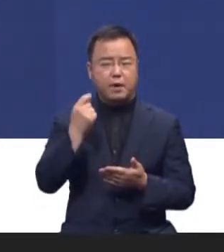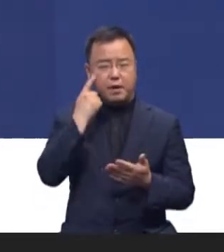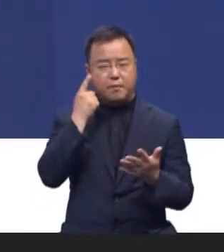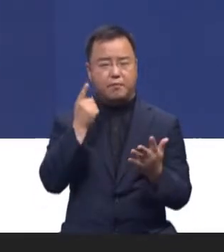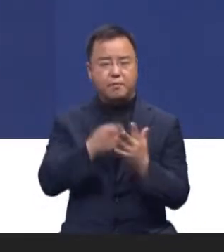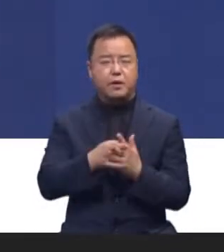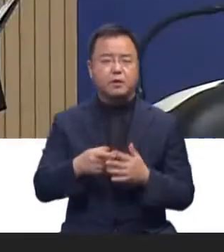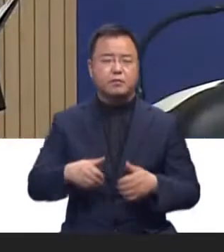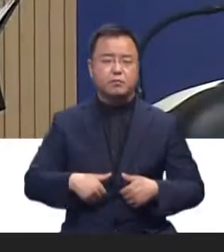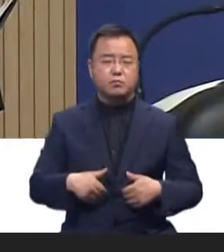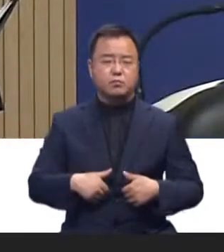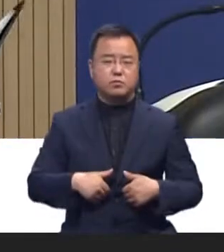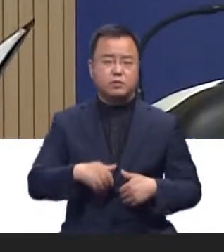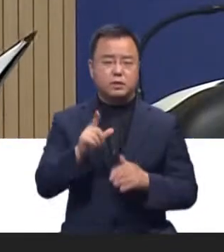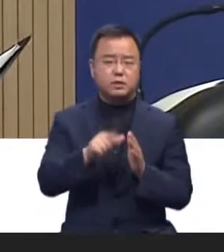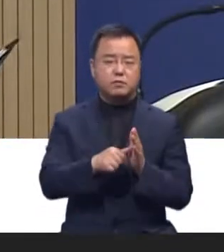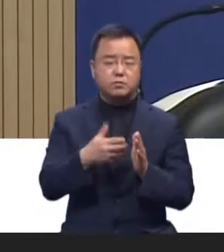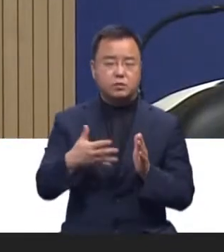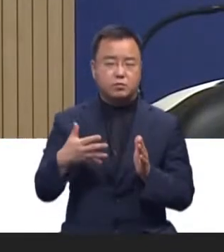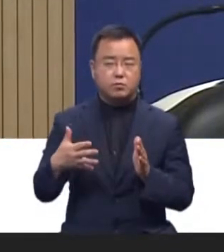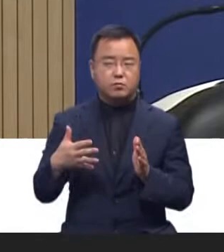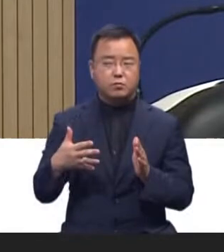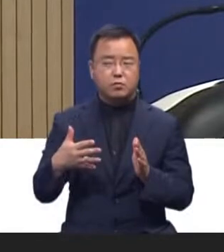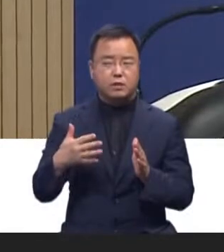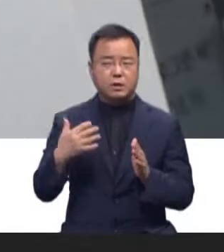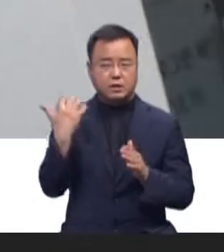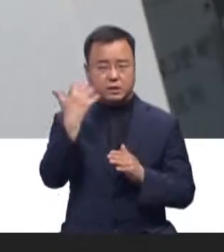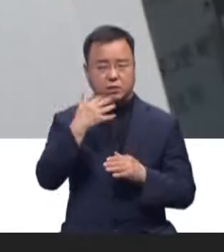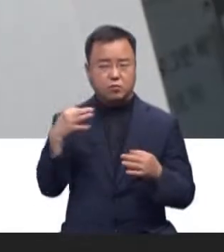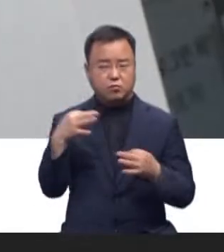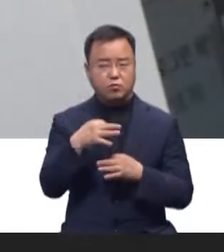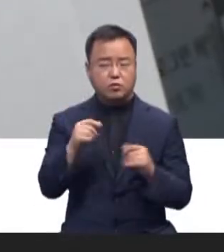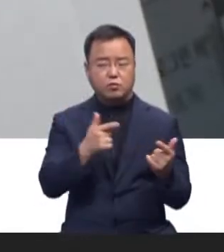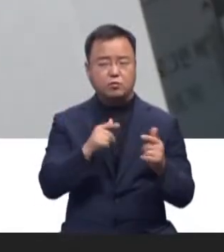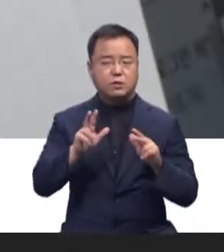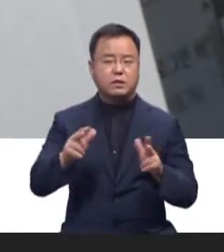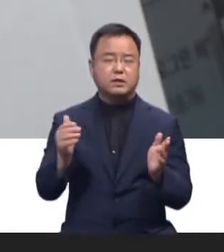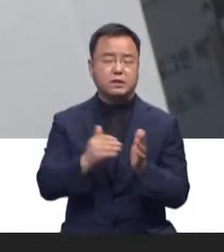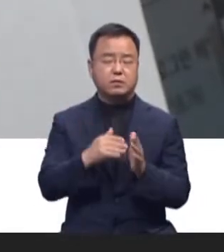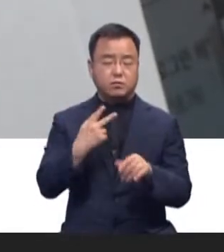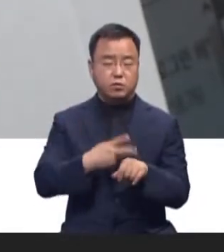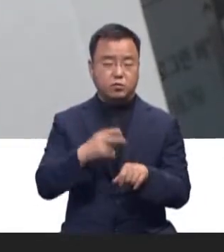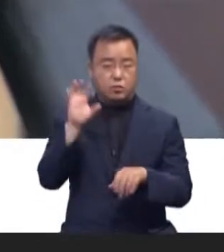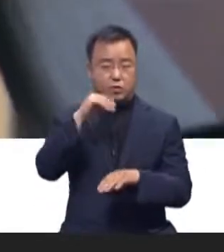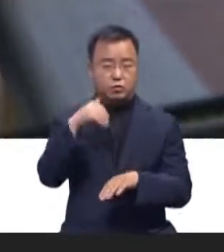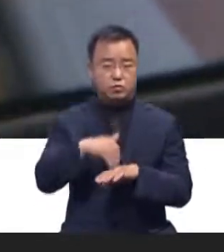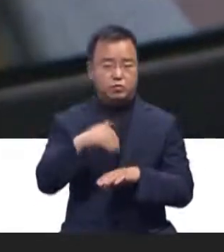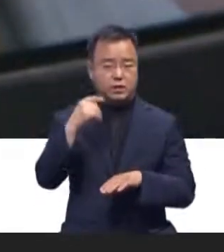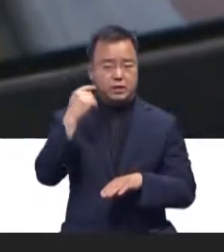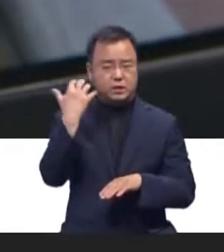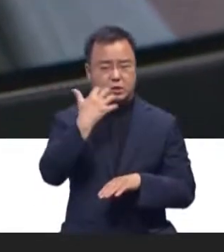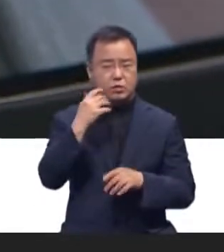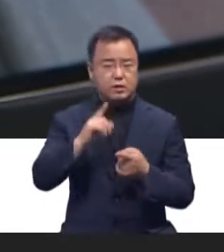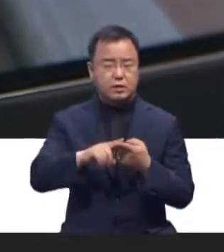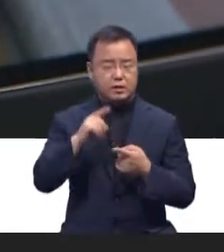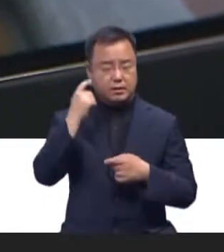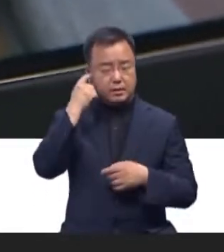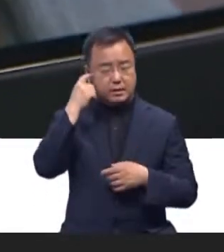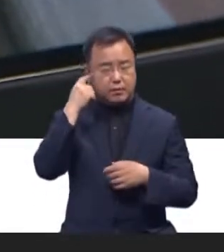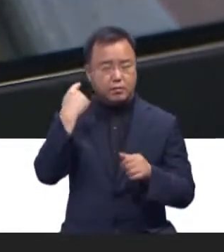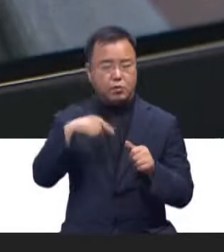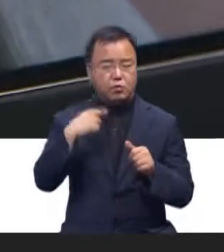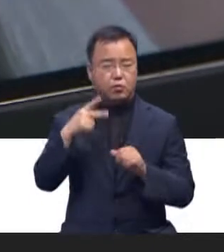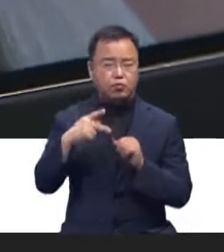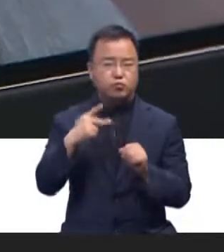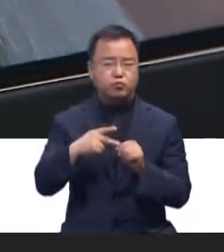되고요. 갈수록 악화되는 교사 성비 사건들은 지금껏 시행되어 온 교사 연수나 성인지 프로그램이 실효성이 크게 떨어진다는